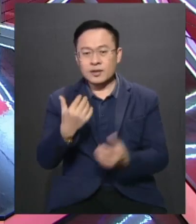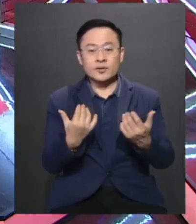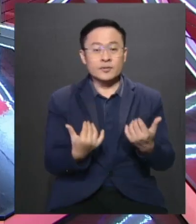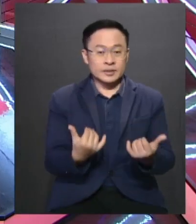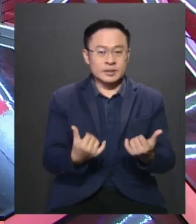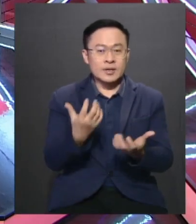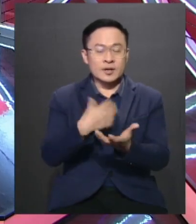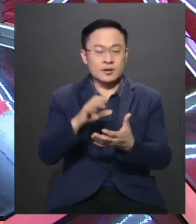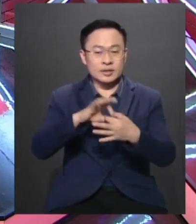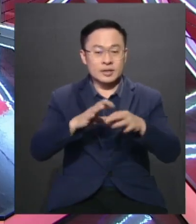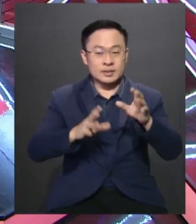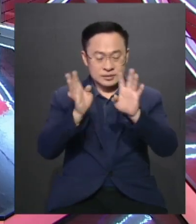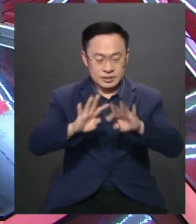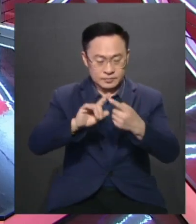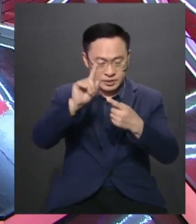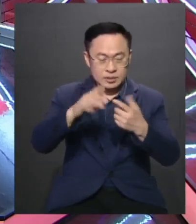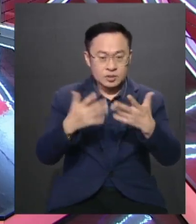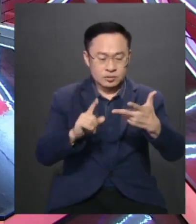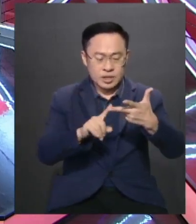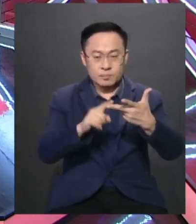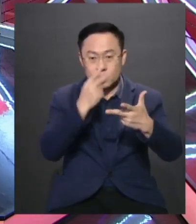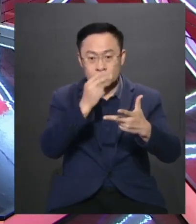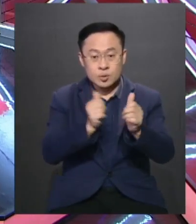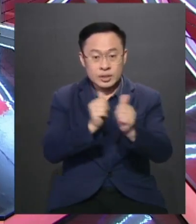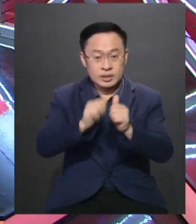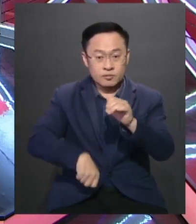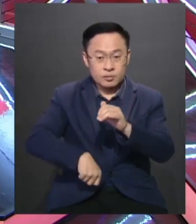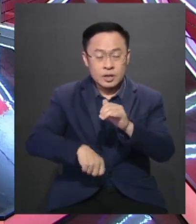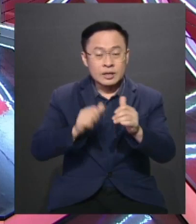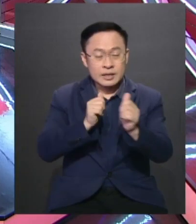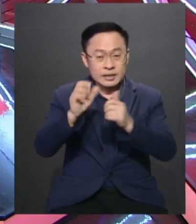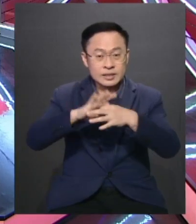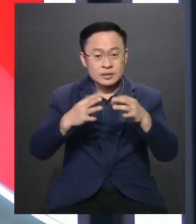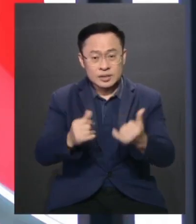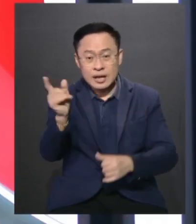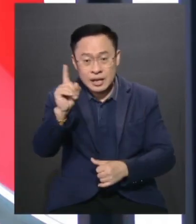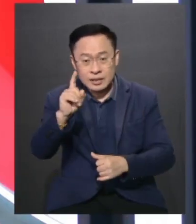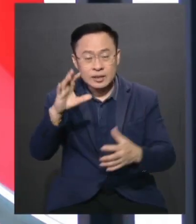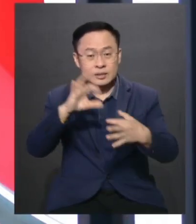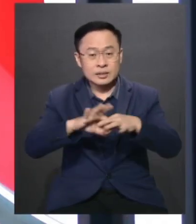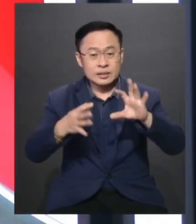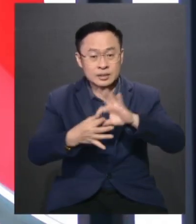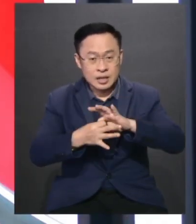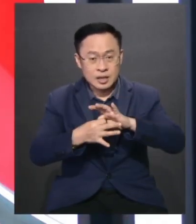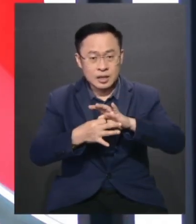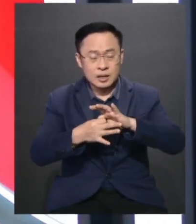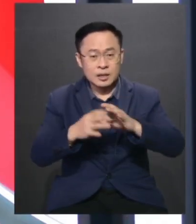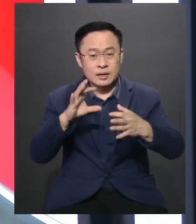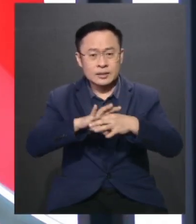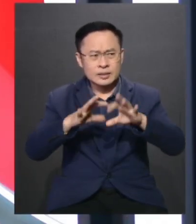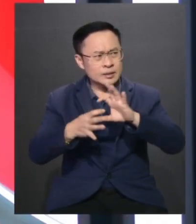นอกจากเรื่องราวของซีเกมนะคะมาดูการแข่งขันกีฬาที่แข่งขันกันอยู่ในประเทศไทยนะตอนนี้กันสักหน่อยอย่างการแข่งขัน Tour of